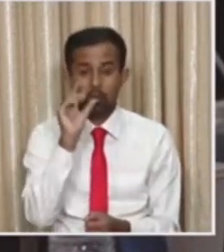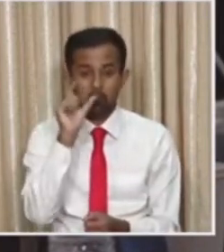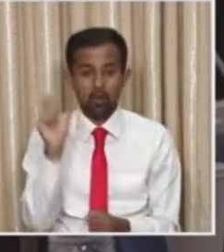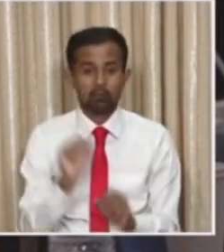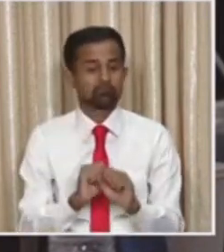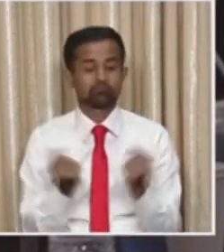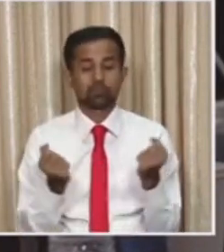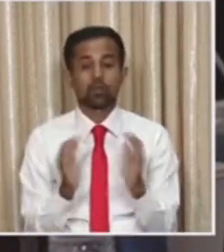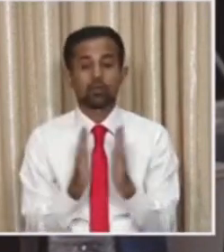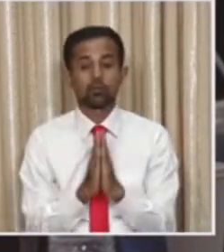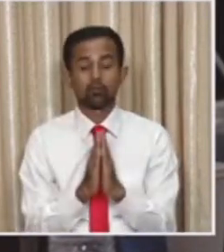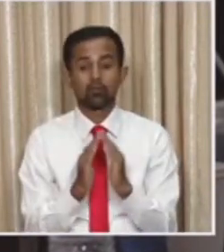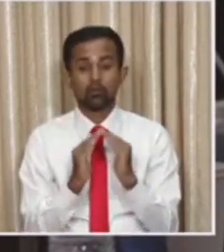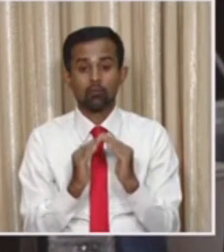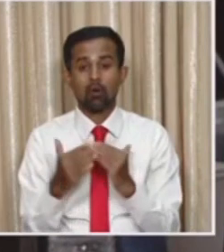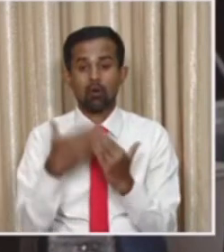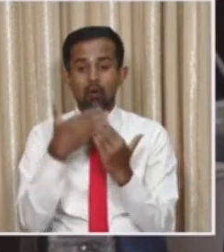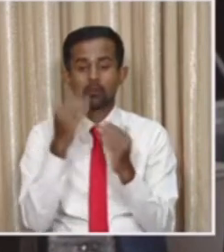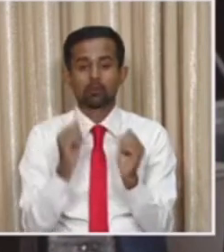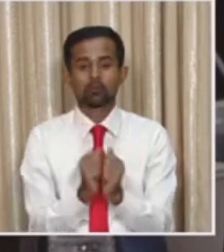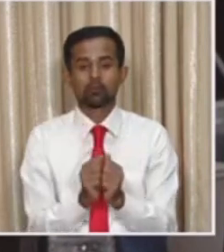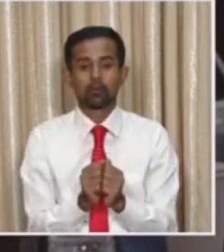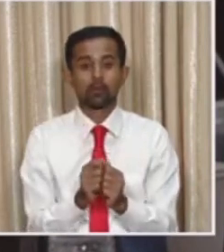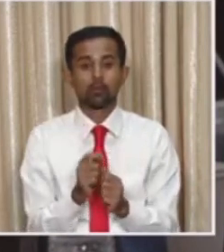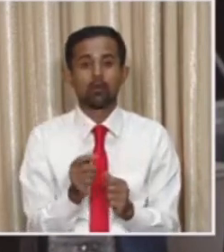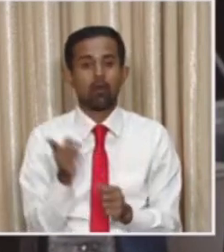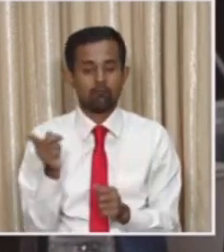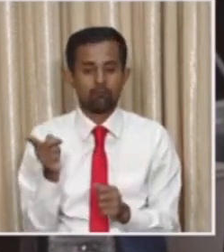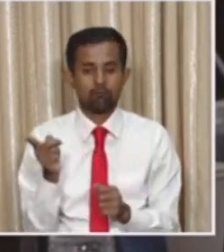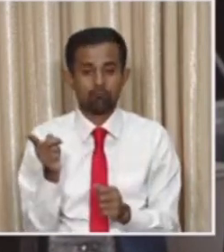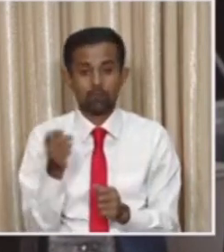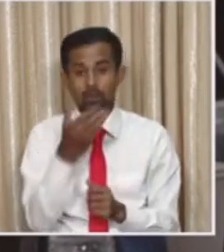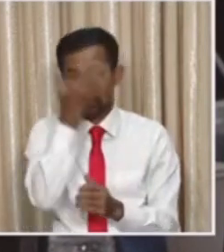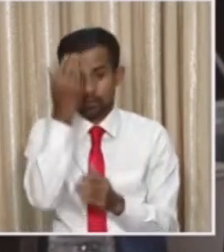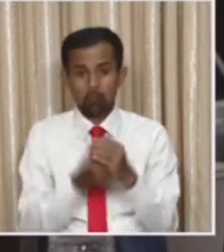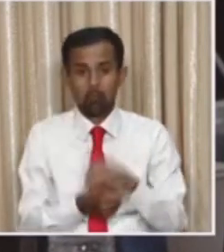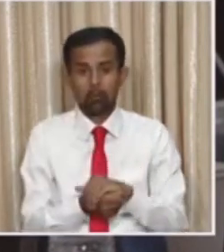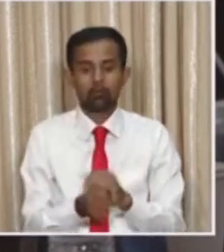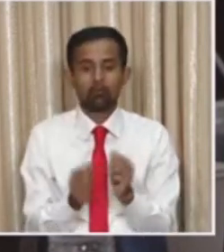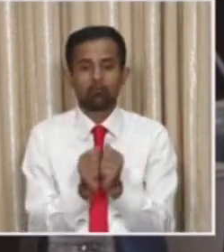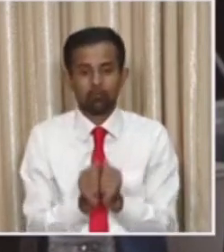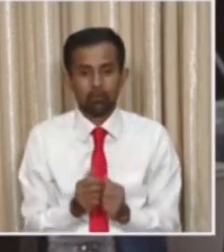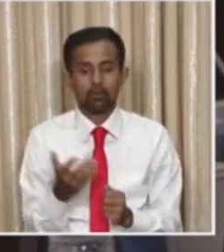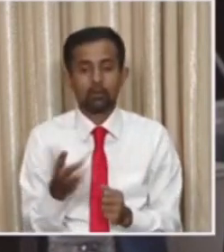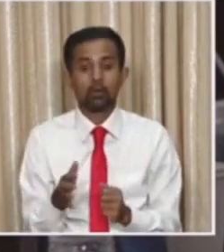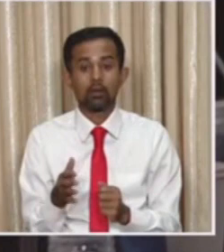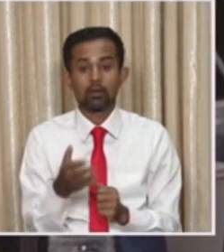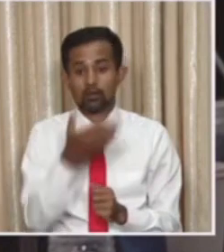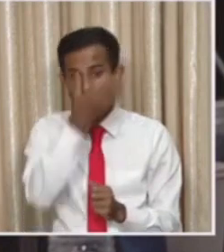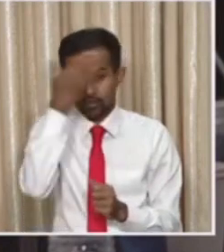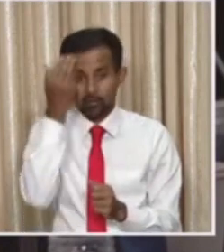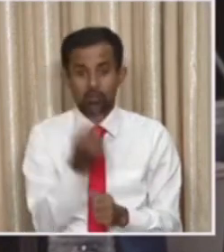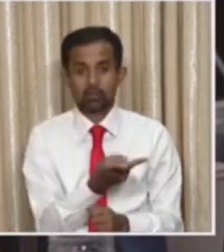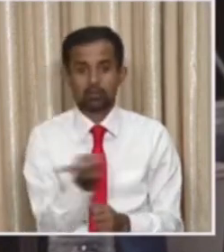வேலையை இரகசியமாக செய்து முடித்திருக்கின்றார். அவருடைய இனவாத செயல்பாடுகளாலும் இன்று இனங்களுக்கு இடையிலே முருகல் நிலை தோன்றி இருக்கின்றது. ஆகவே